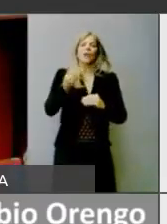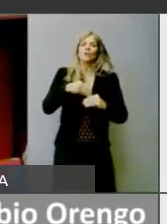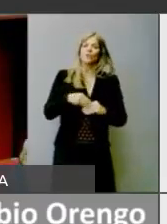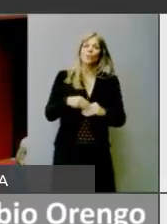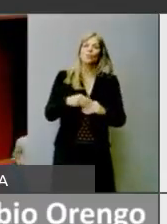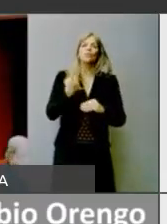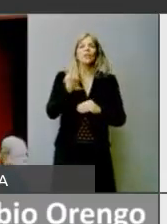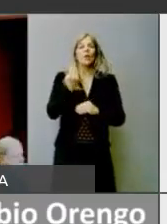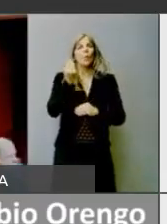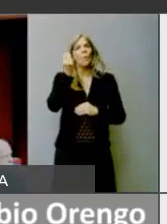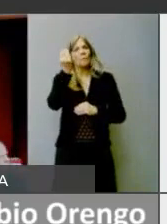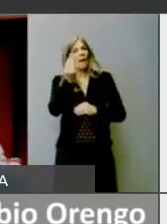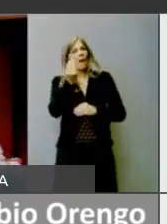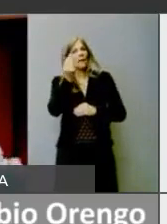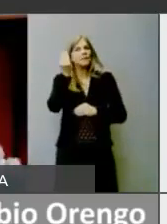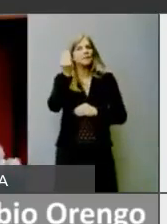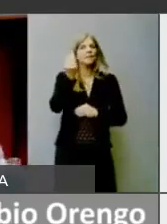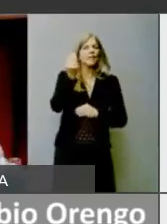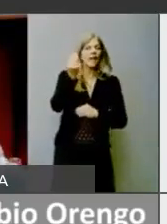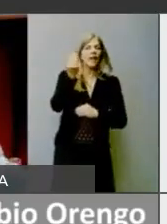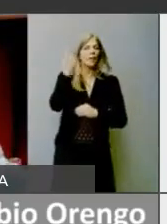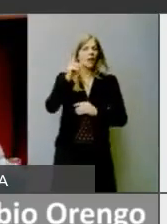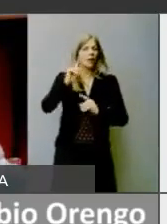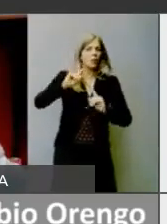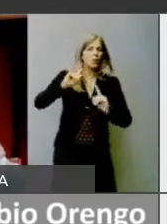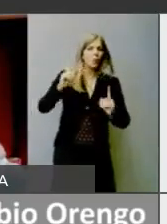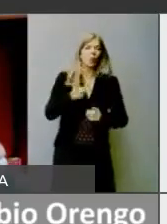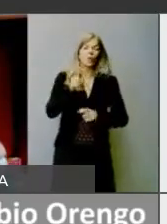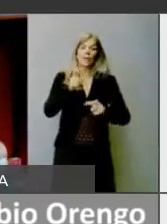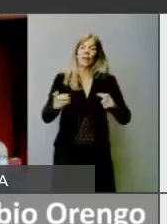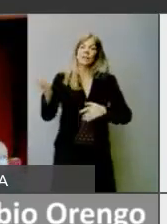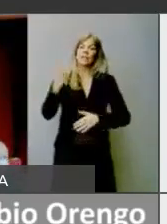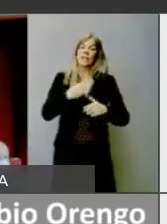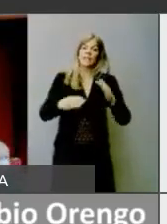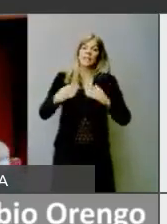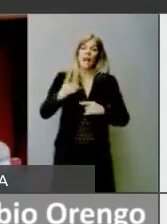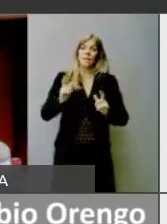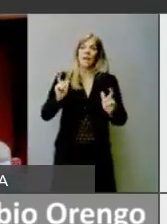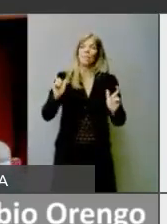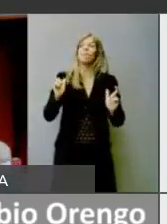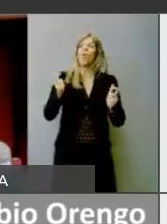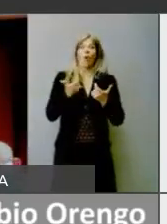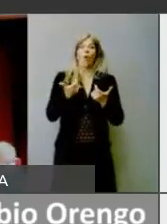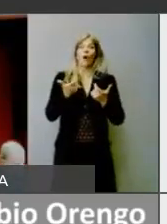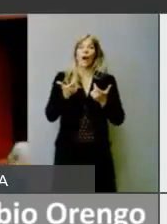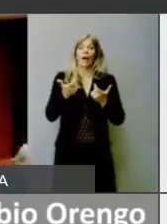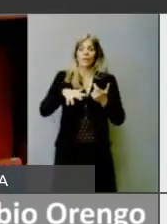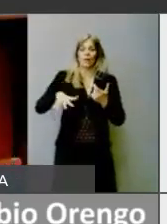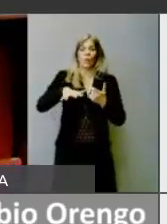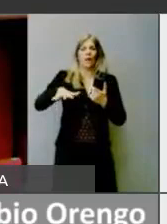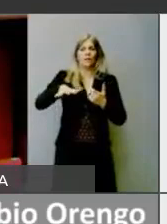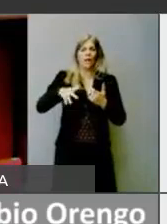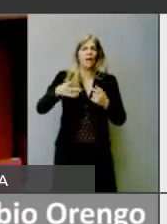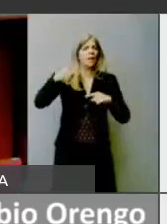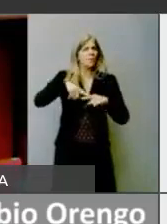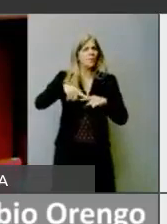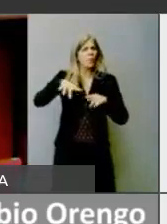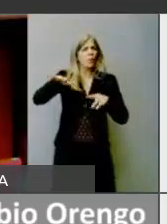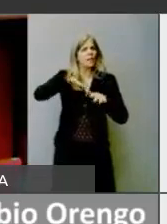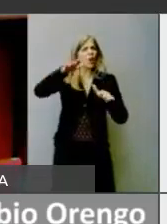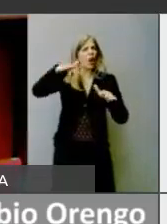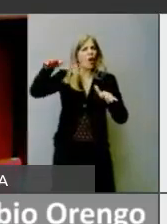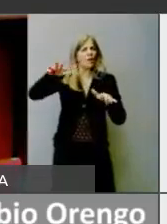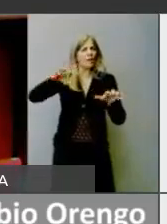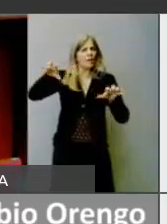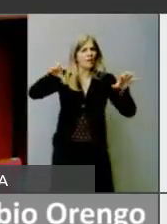a tutti i disabili che ancora oggi sono bloccati nei nostri quartieri, soprattutto quei quartieri collinari, costruiti